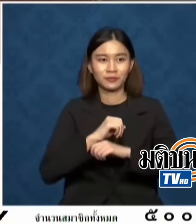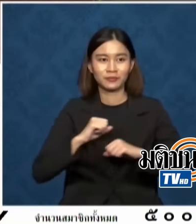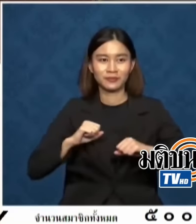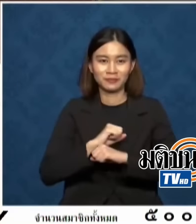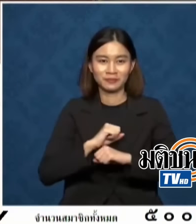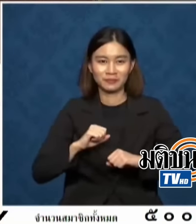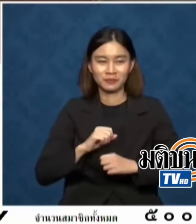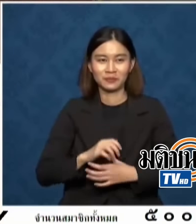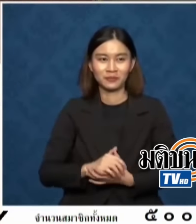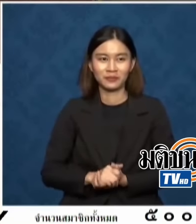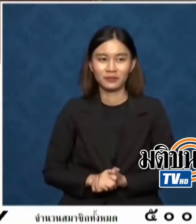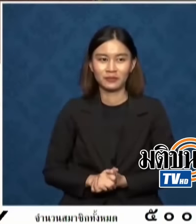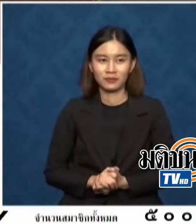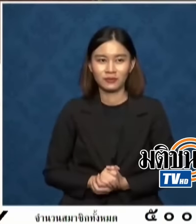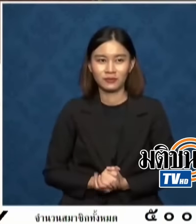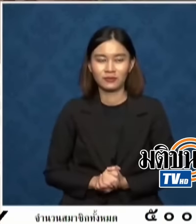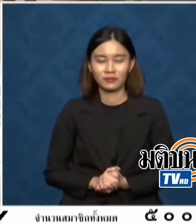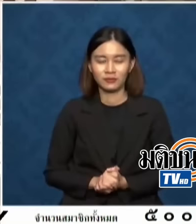ครับ